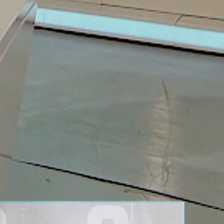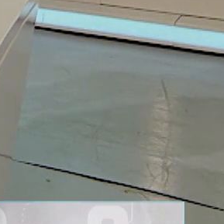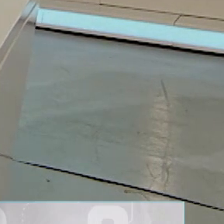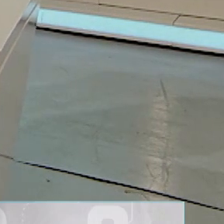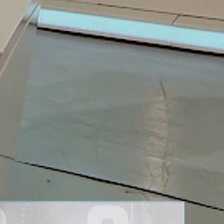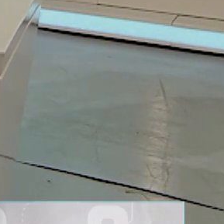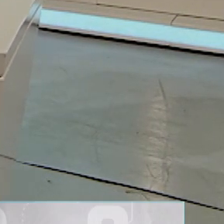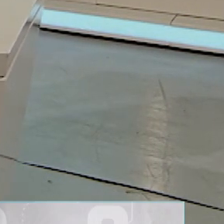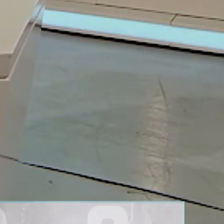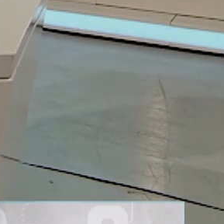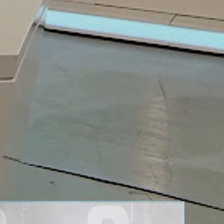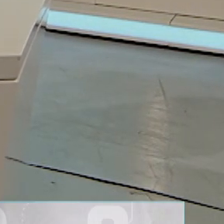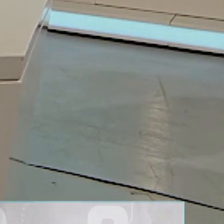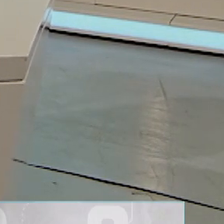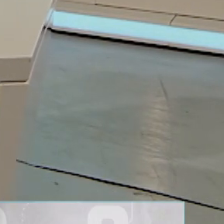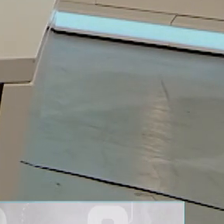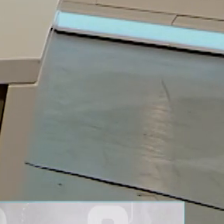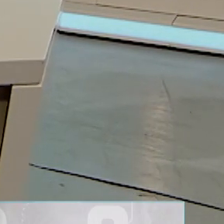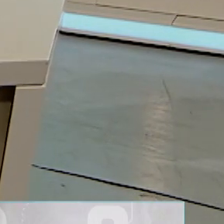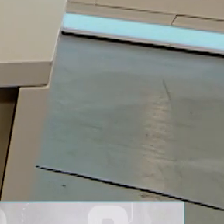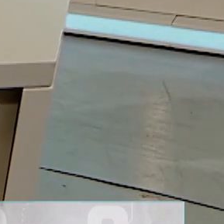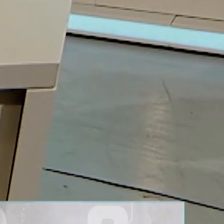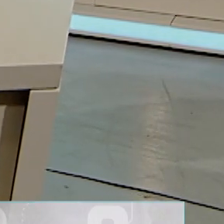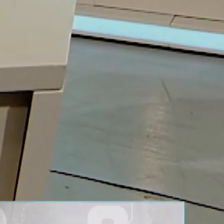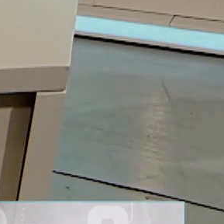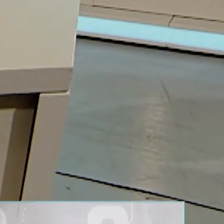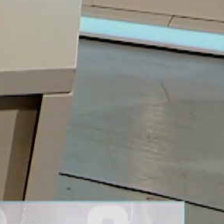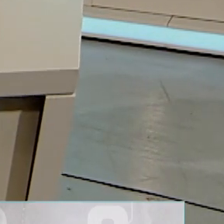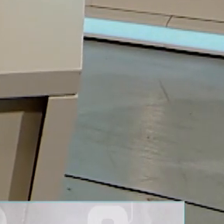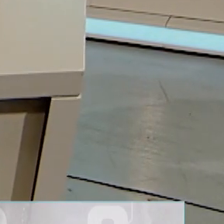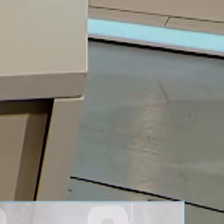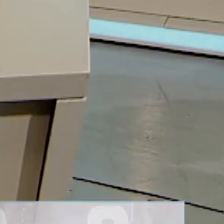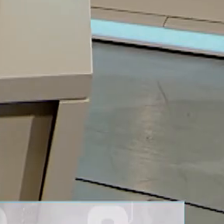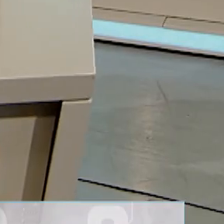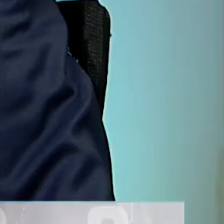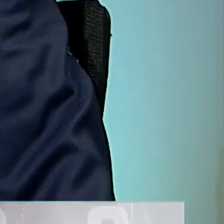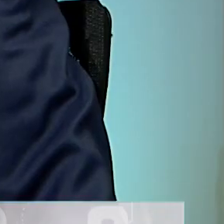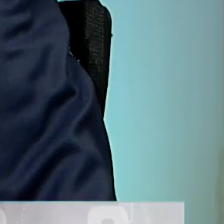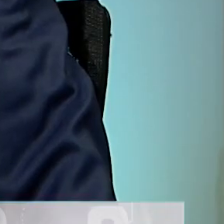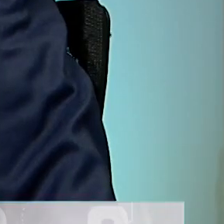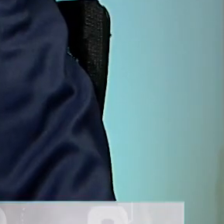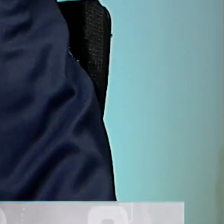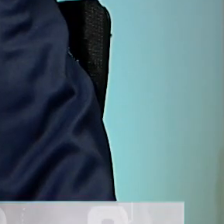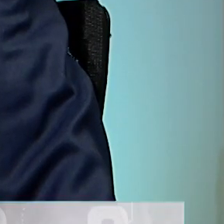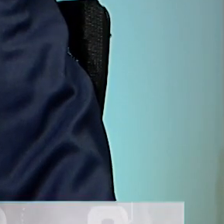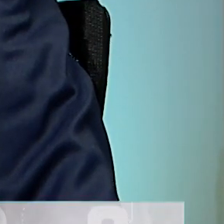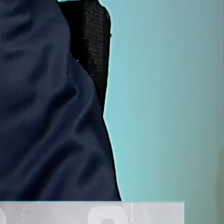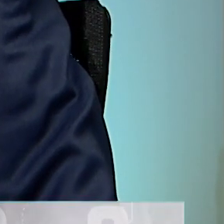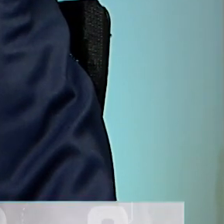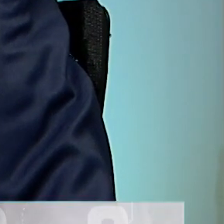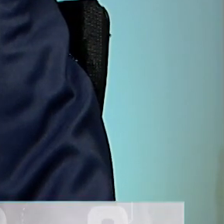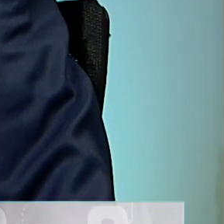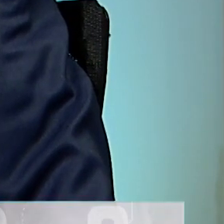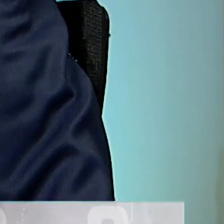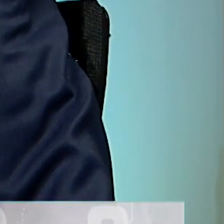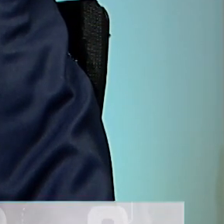Bismillahirrahmanirrahim demek Fatiha ile beraber bir ayet olduğu için orada Fatiha okumak da farzdır. Ama Hanefiler Besmele